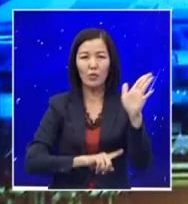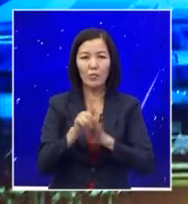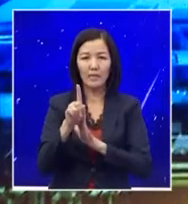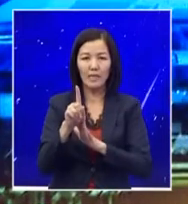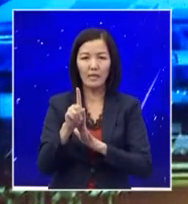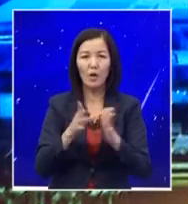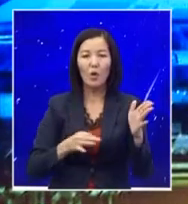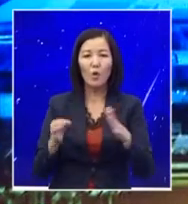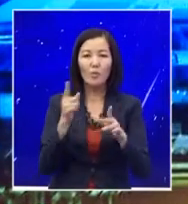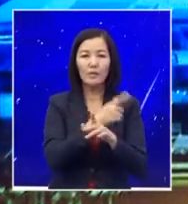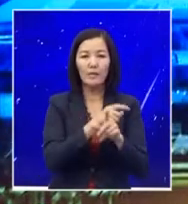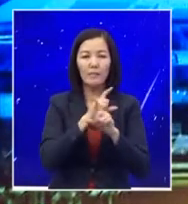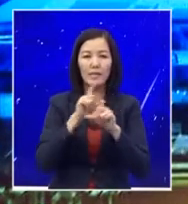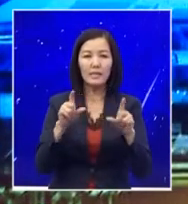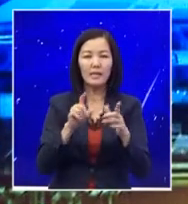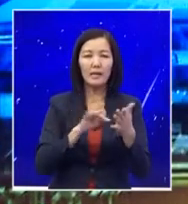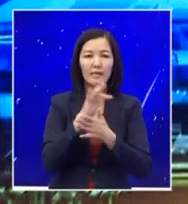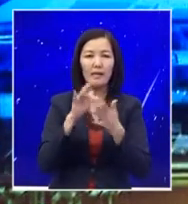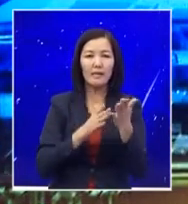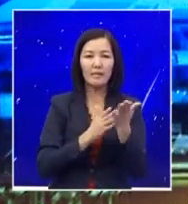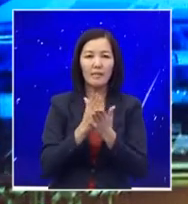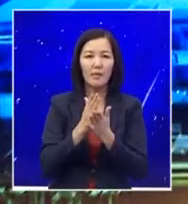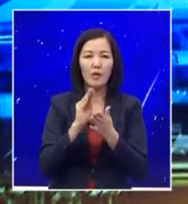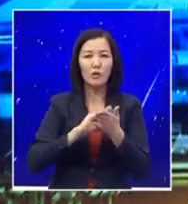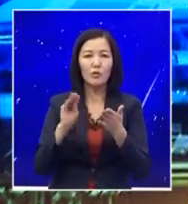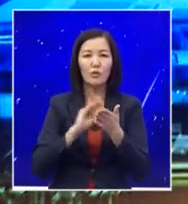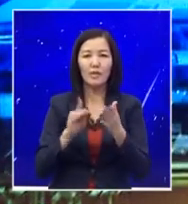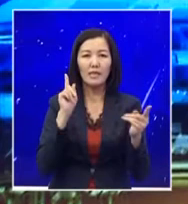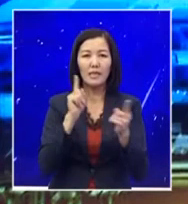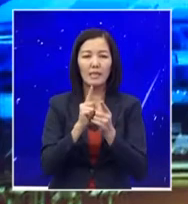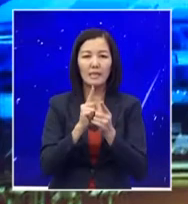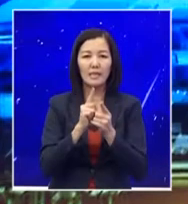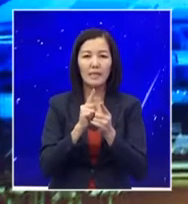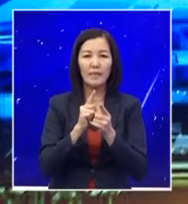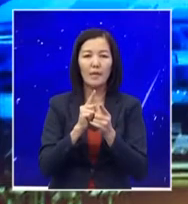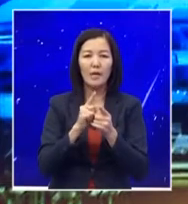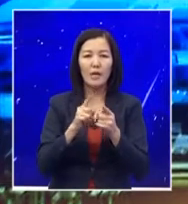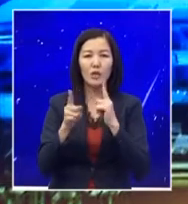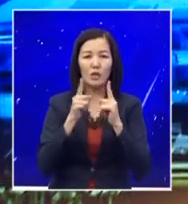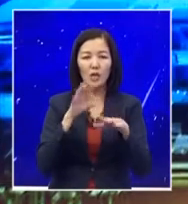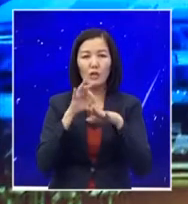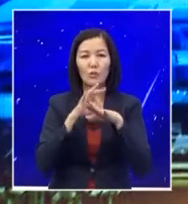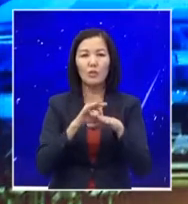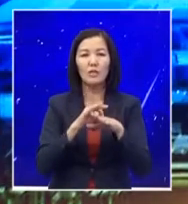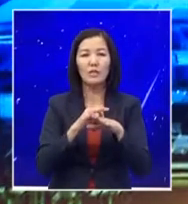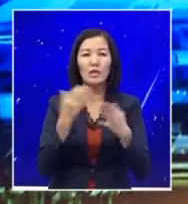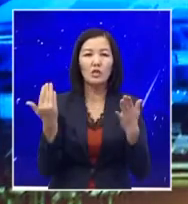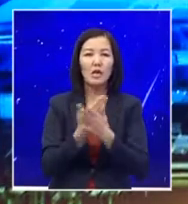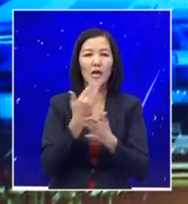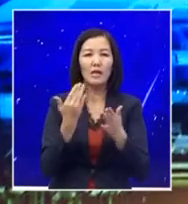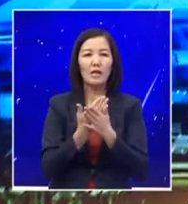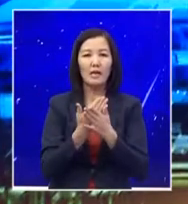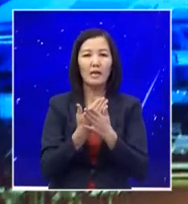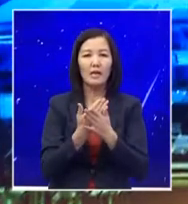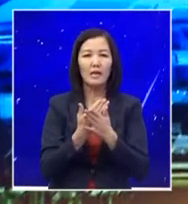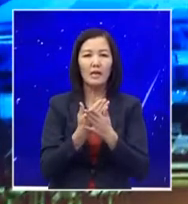басталды. Осыған орай облыстық медицина саласының мамандары журналистермен арнайы кездесіп, баспасөз мәслихатын өткізді.